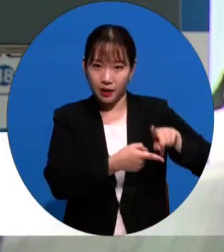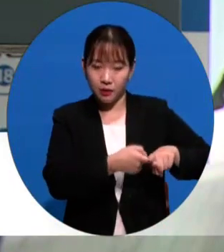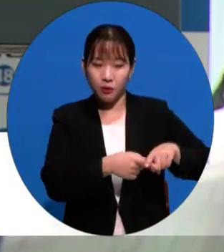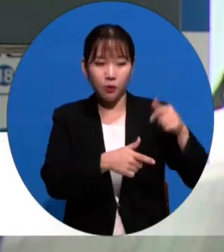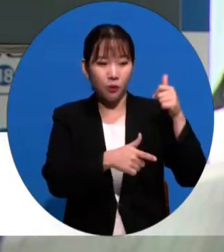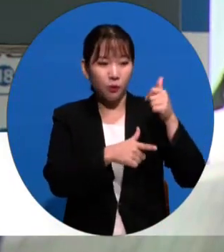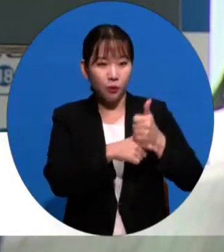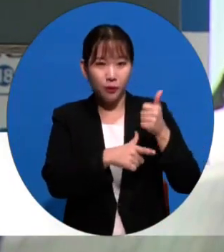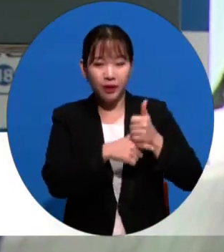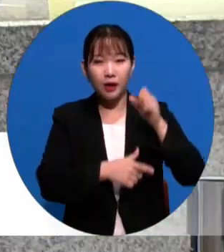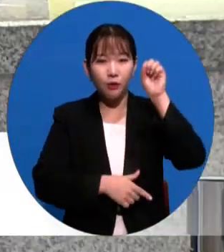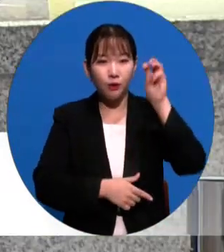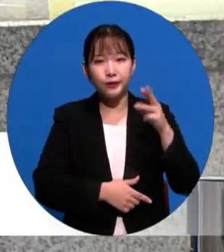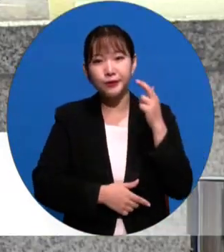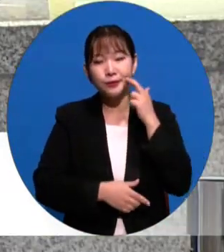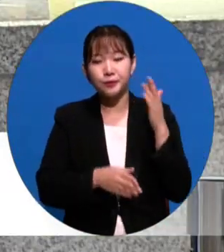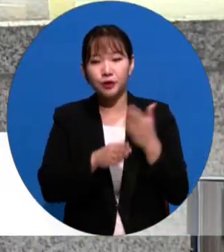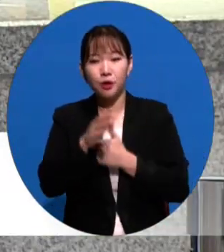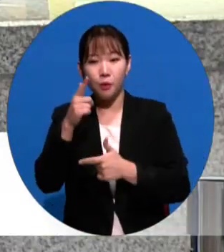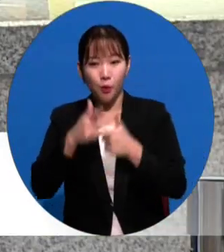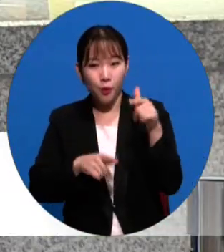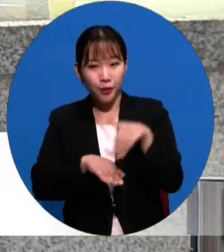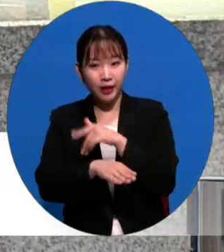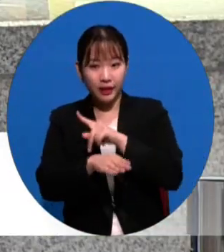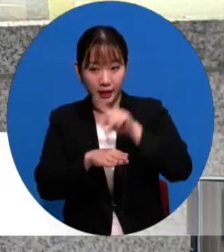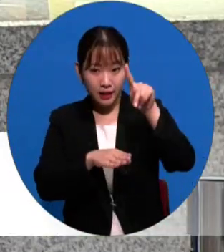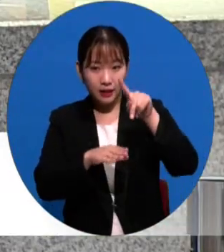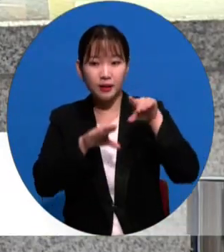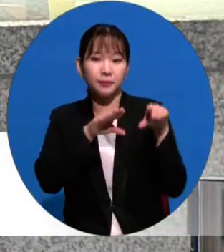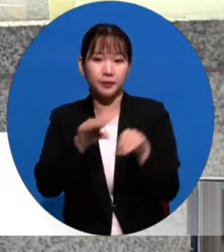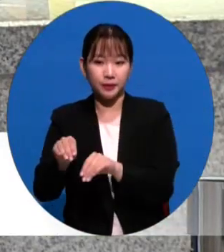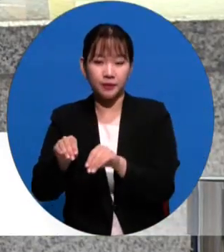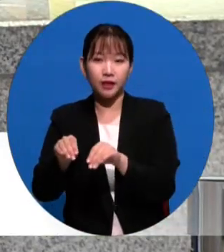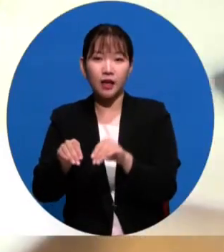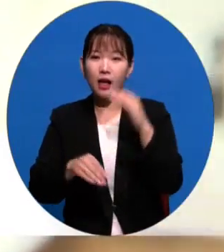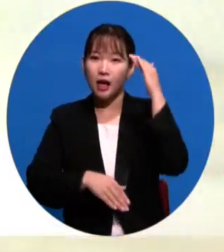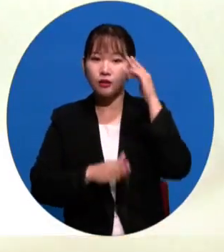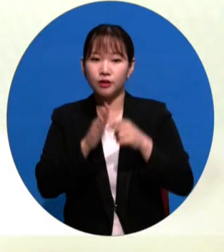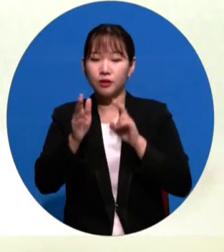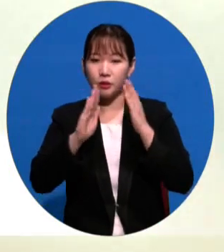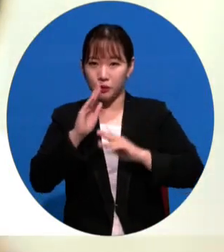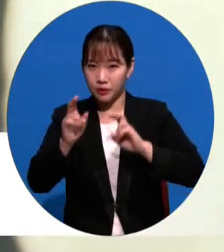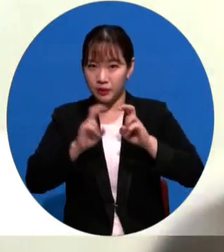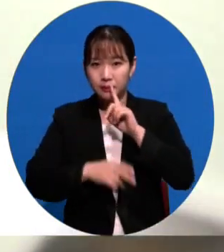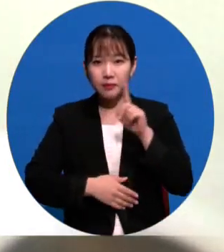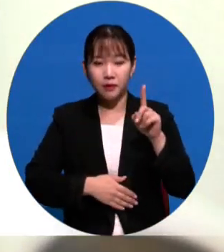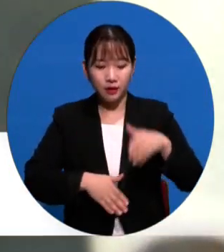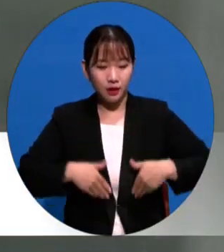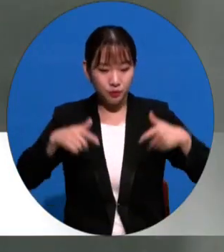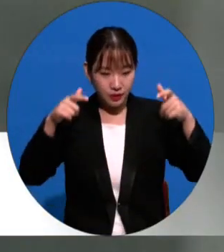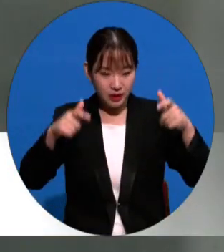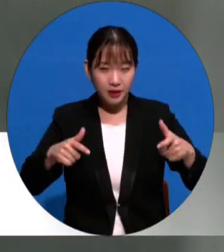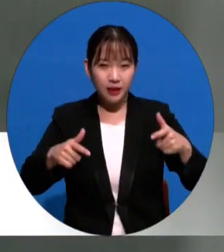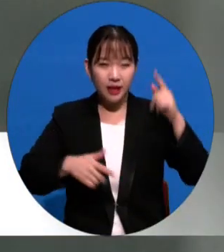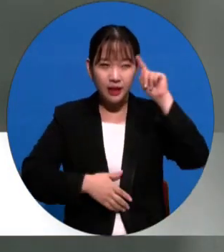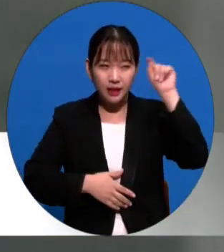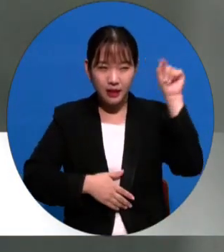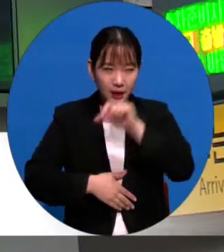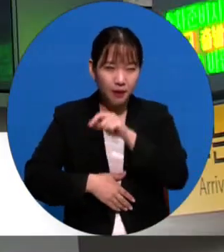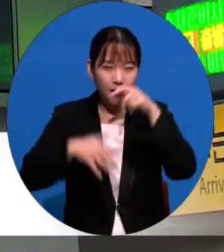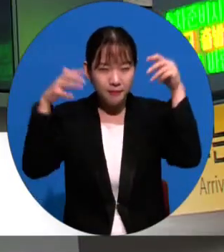광주 송정에서 목포 노선은 KTX 운행에 중지됐습니다. 한국철도공사는 남부지방을 중심으로 내일